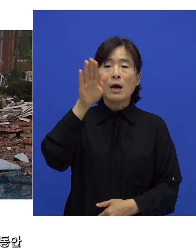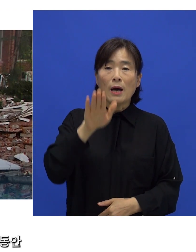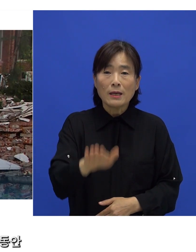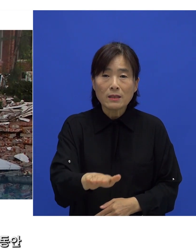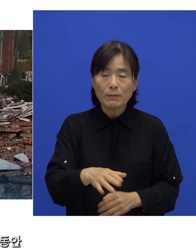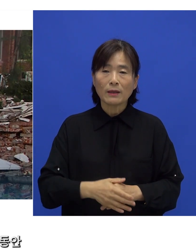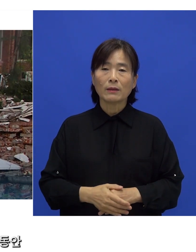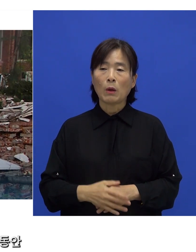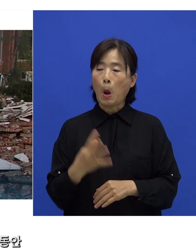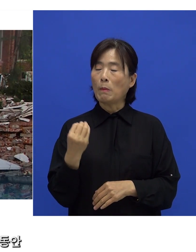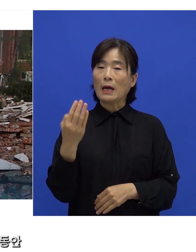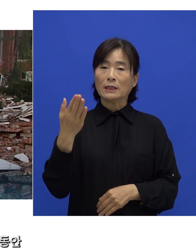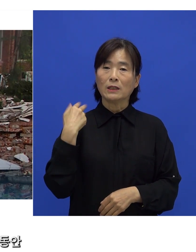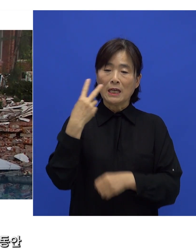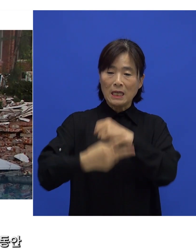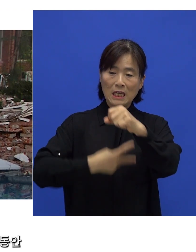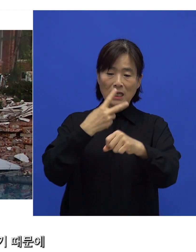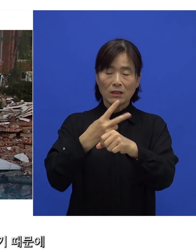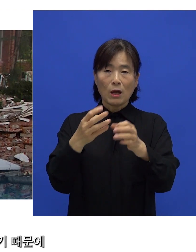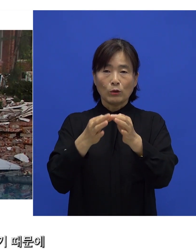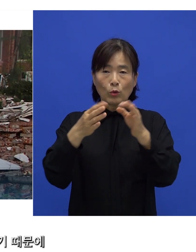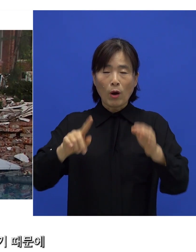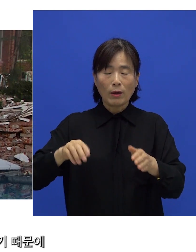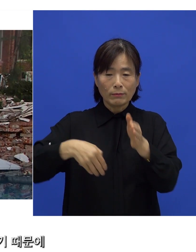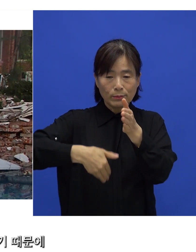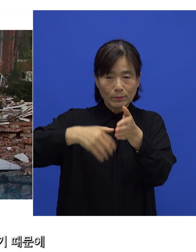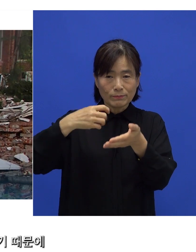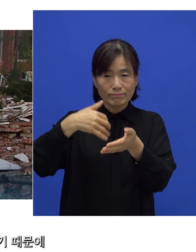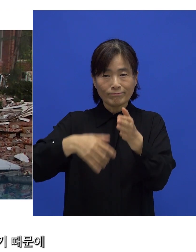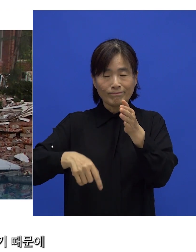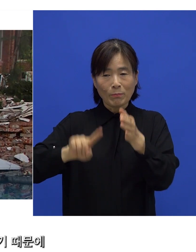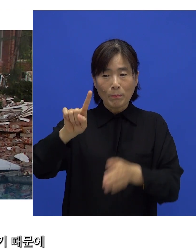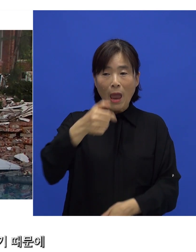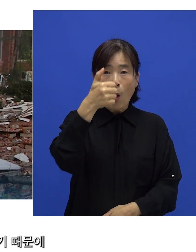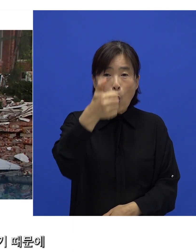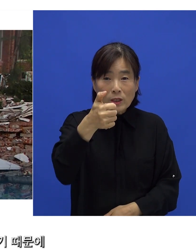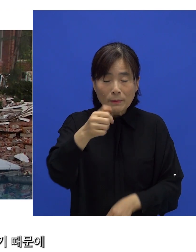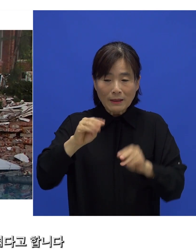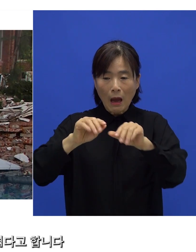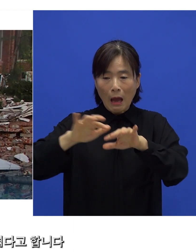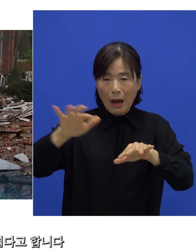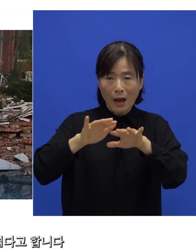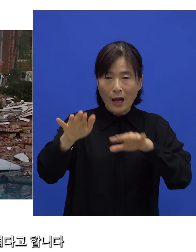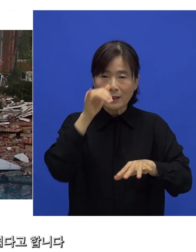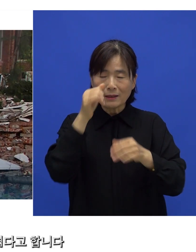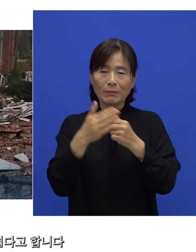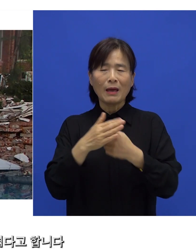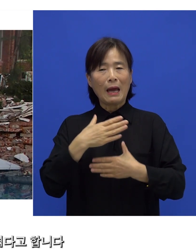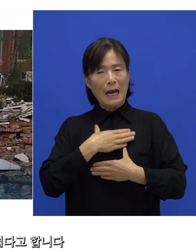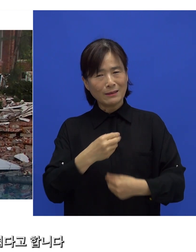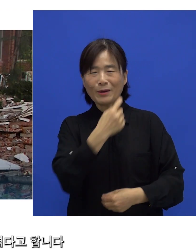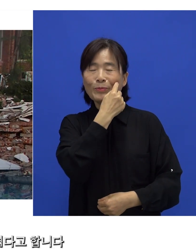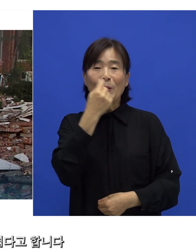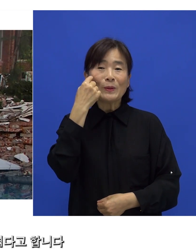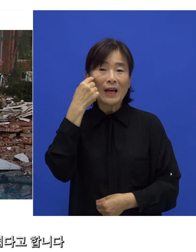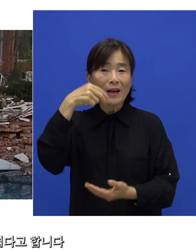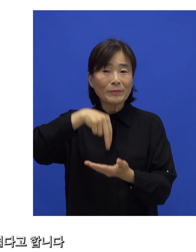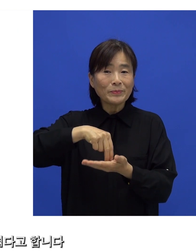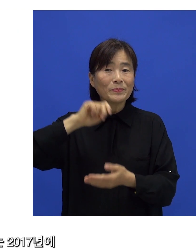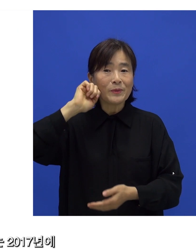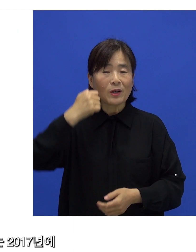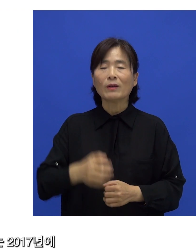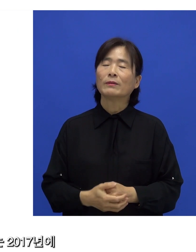하지만 최근 2년 동안 150회의 지진이 있었기 때문에 안전하다고 장담하기 어렵다고